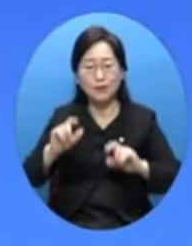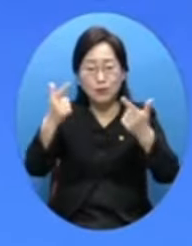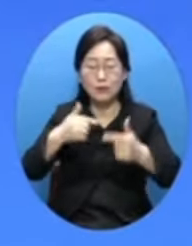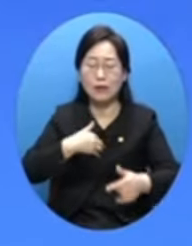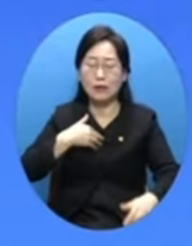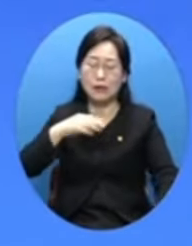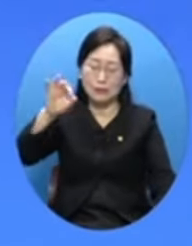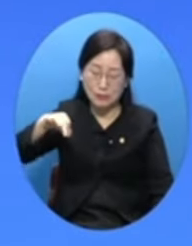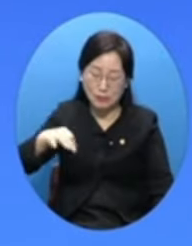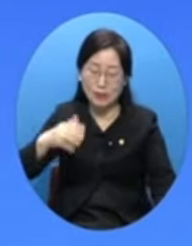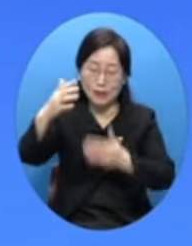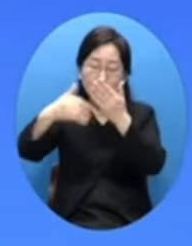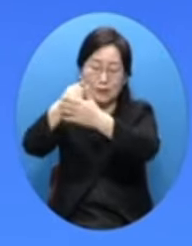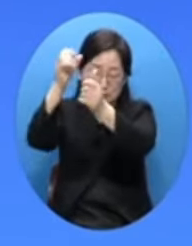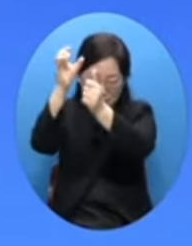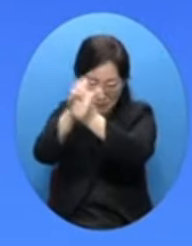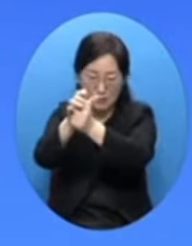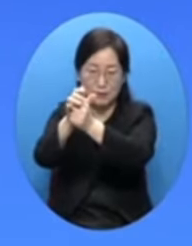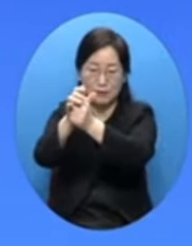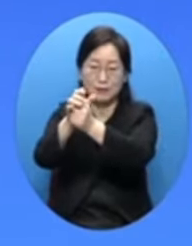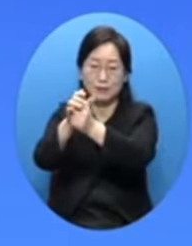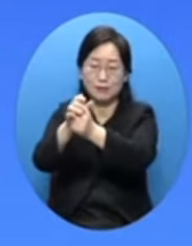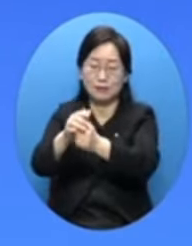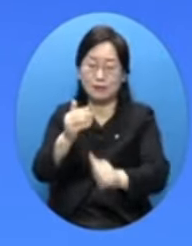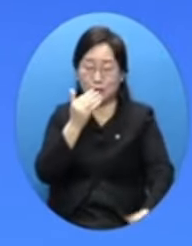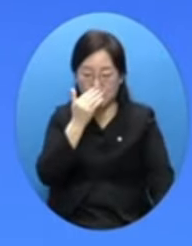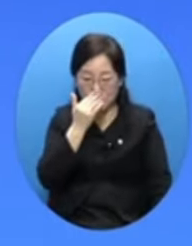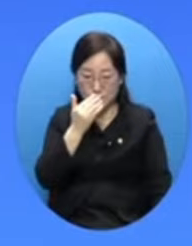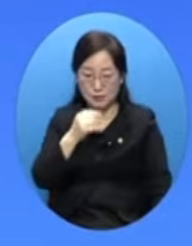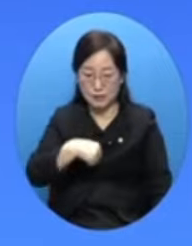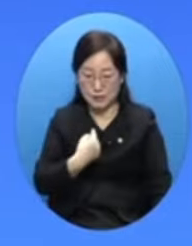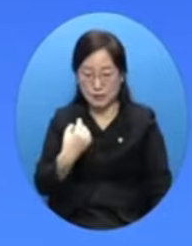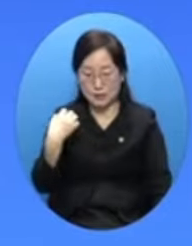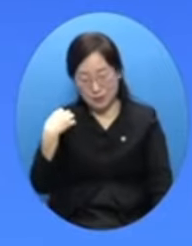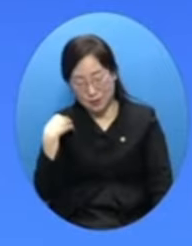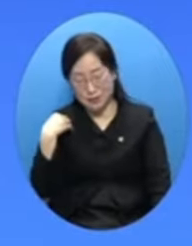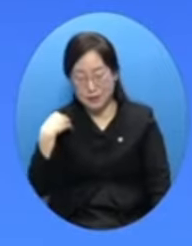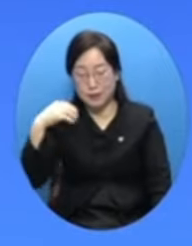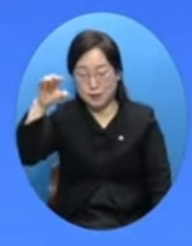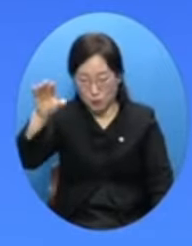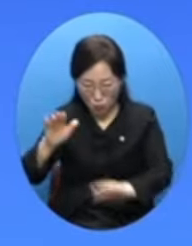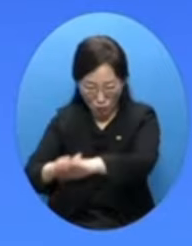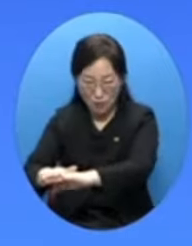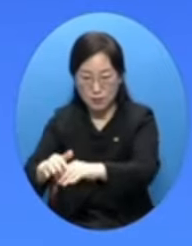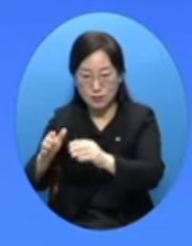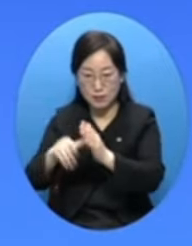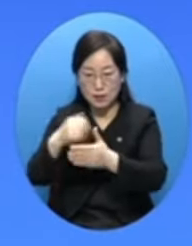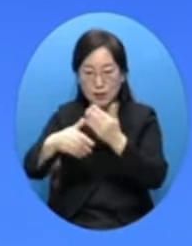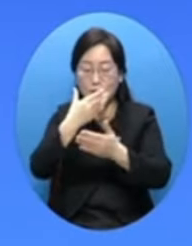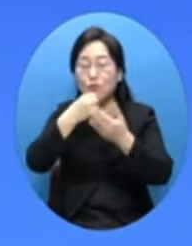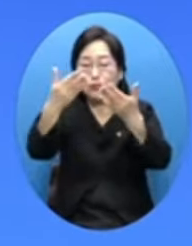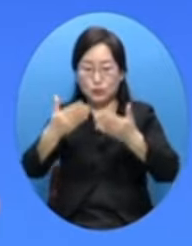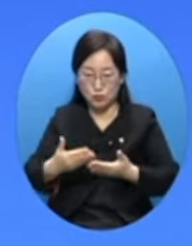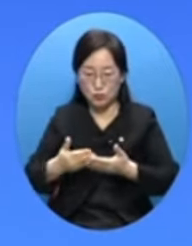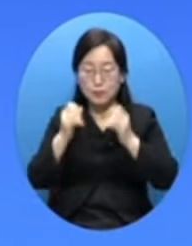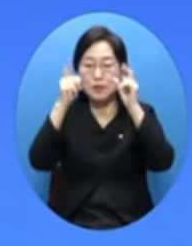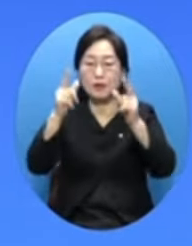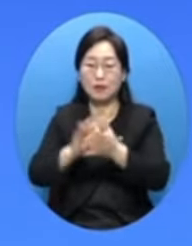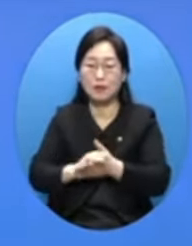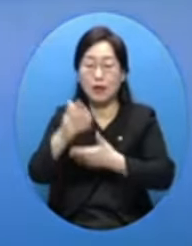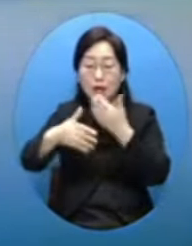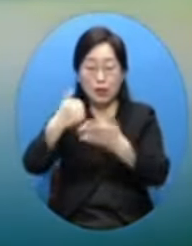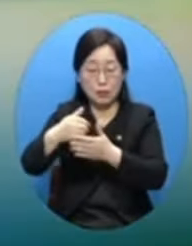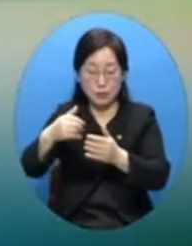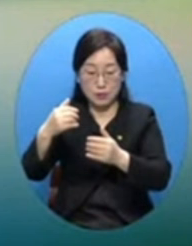닙니다 주님이 다 하 하십니다 하고 그가 겸손히 자기 자신을 내려놓을 때 하나님이 복 주신는 것을 깨닫게 되었습니다 하나님께서